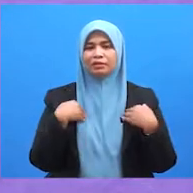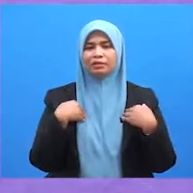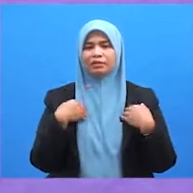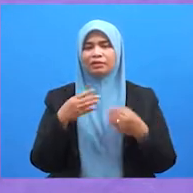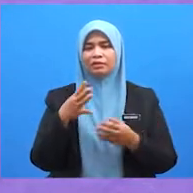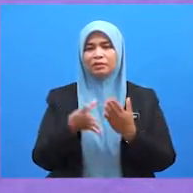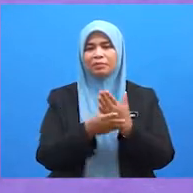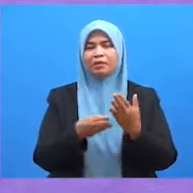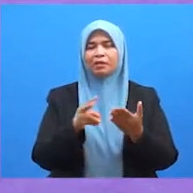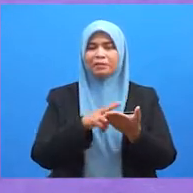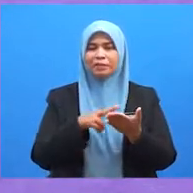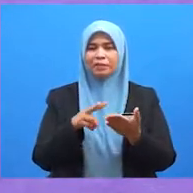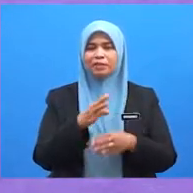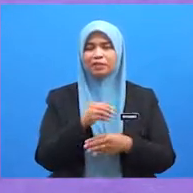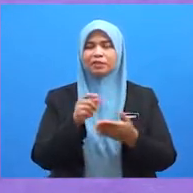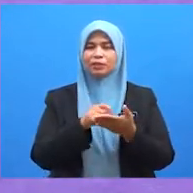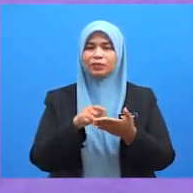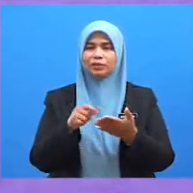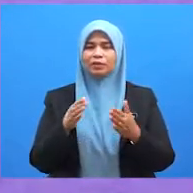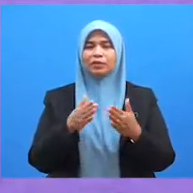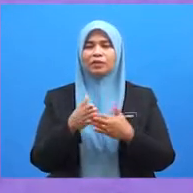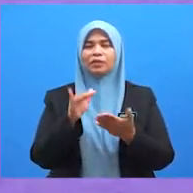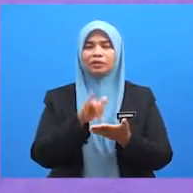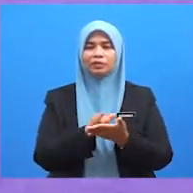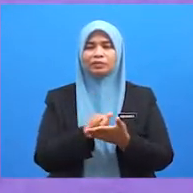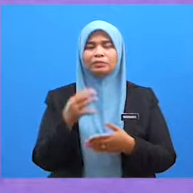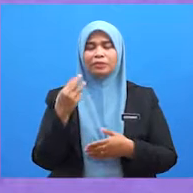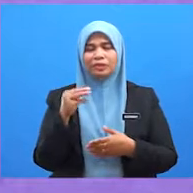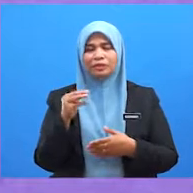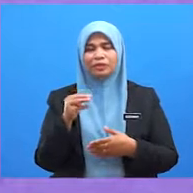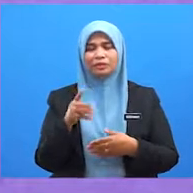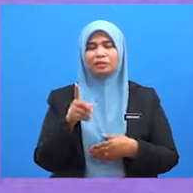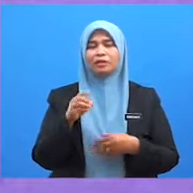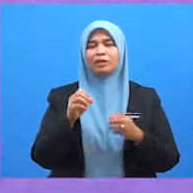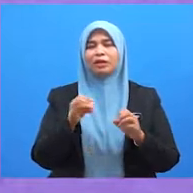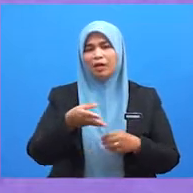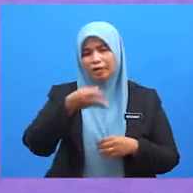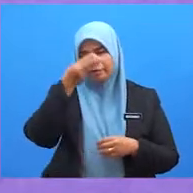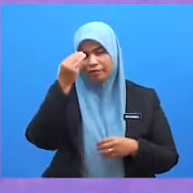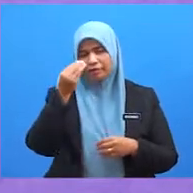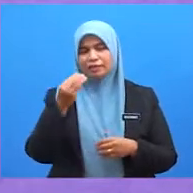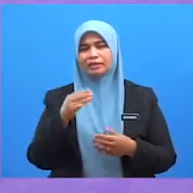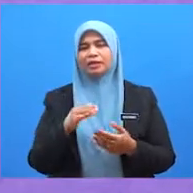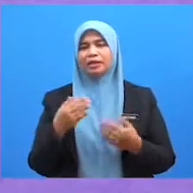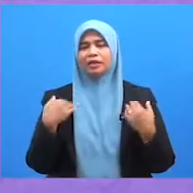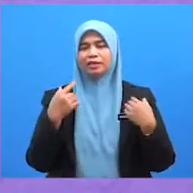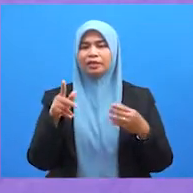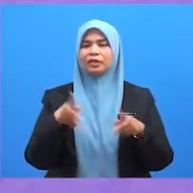lagi. Oleh itu, kaedah hafalan merupakan kaedah utama dalam